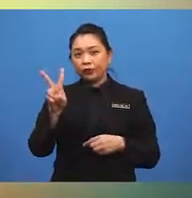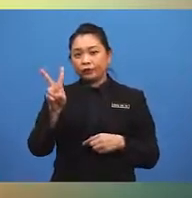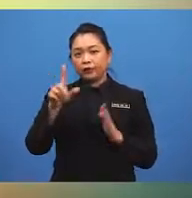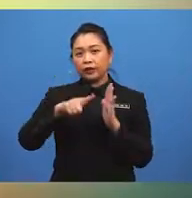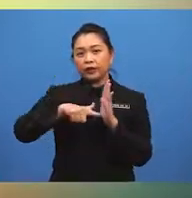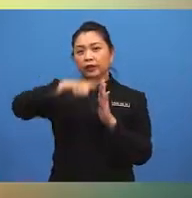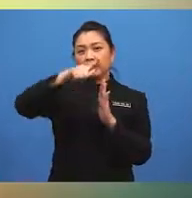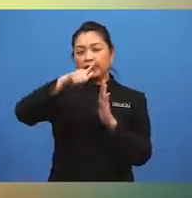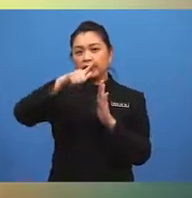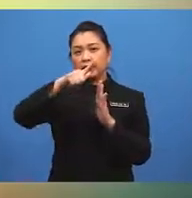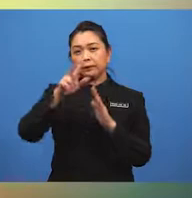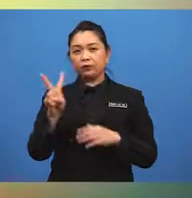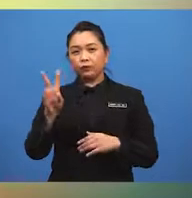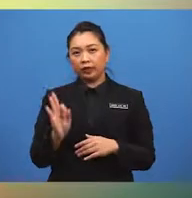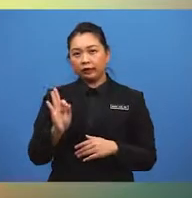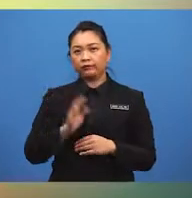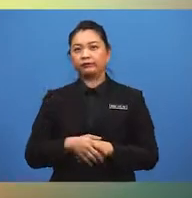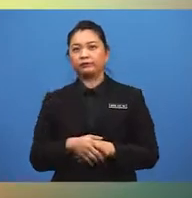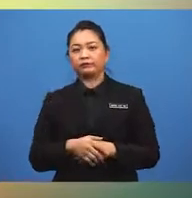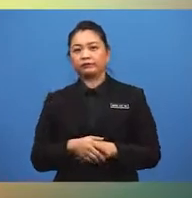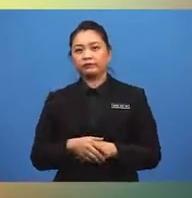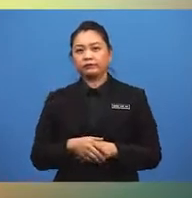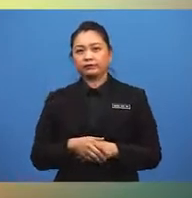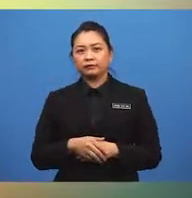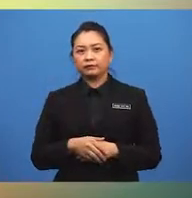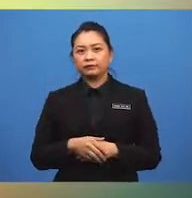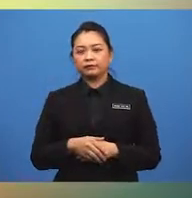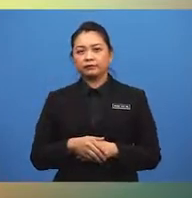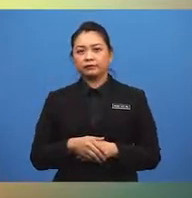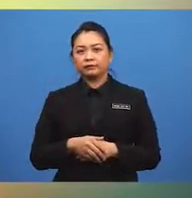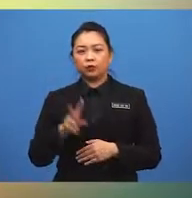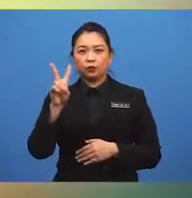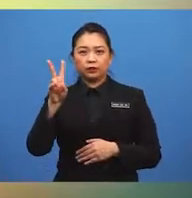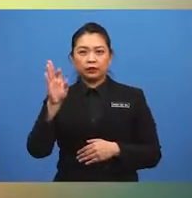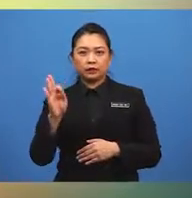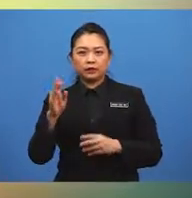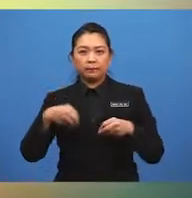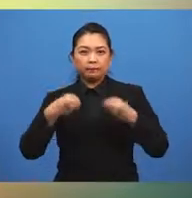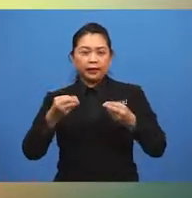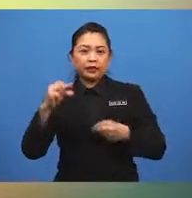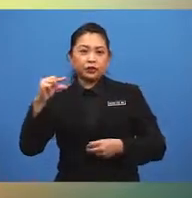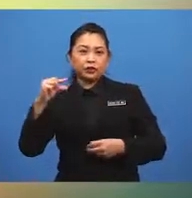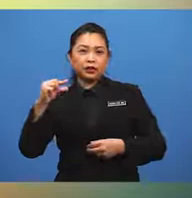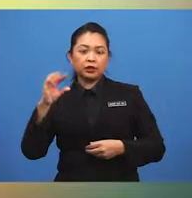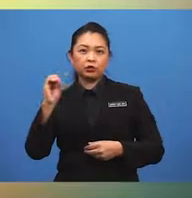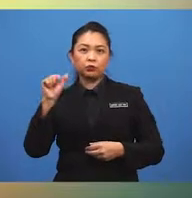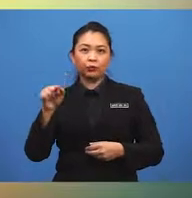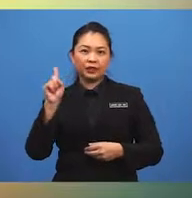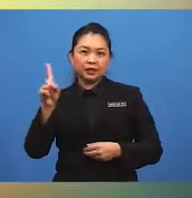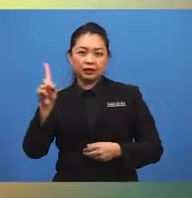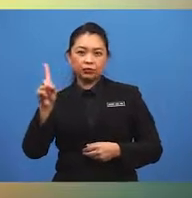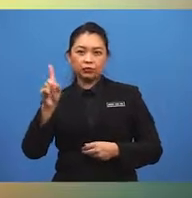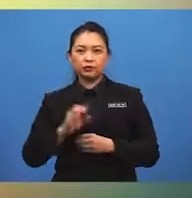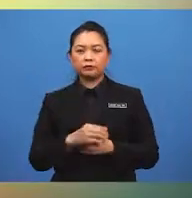melebihi voltan simpang masing-masing. Voltan simpang bagi germanium adalah